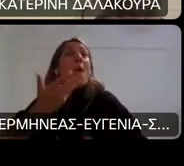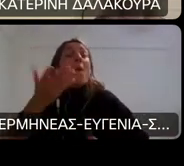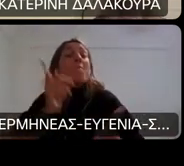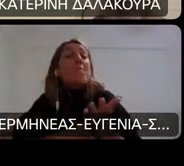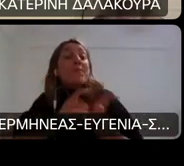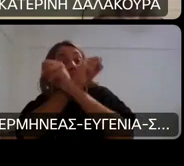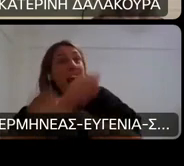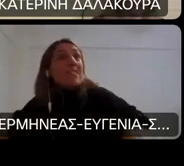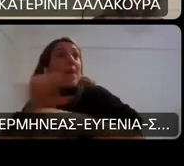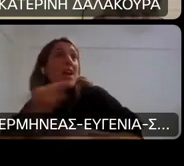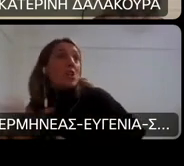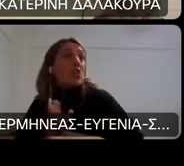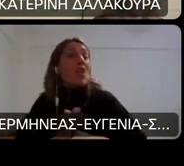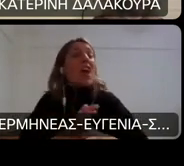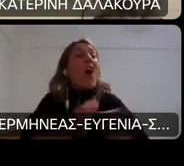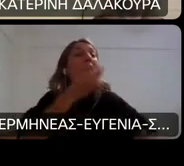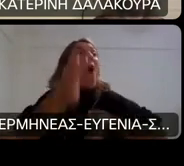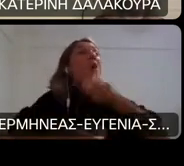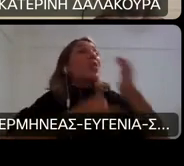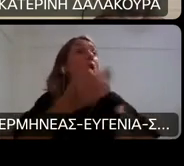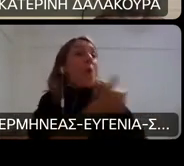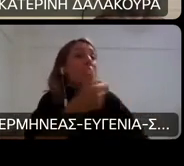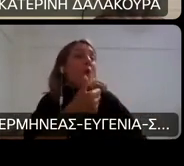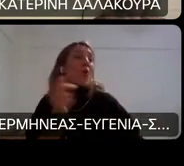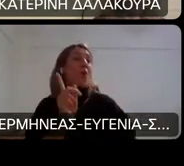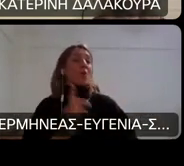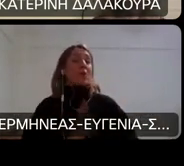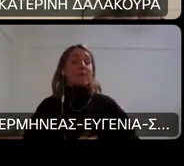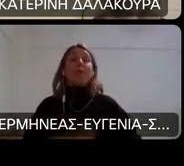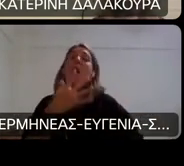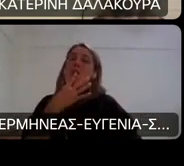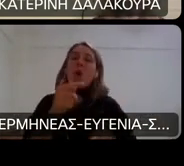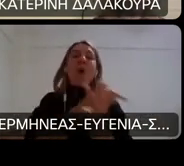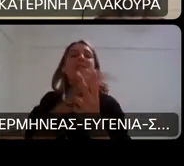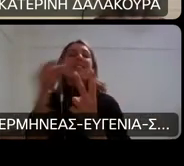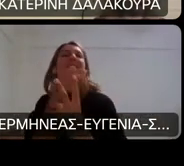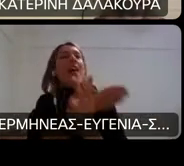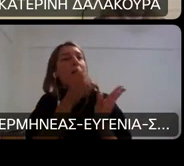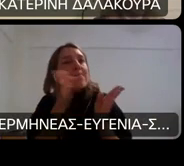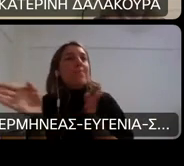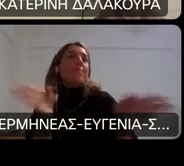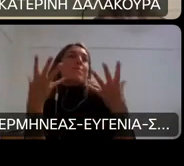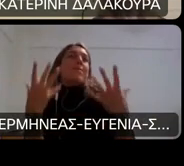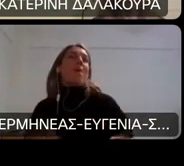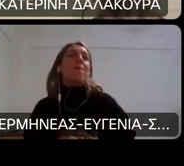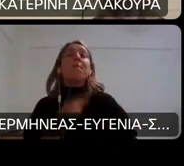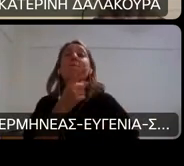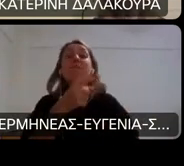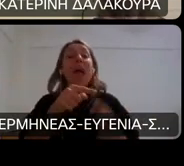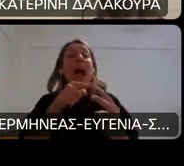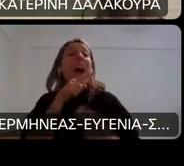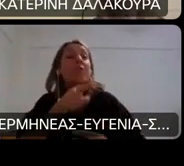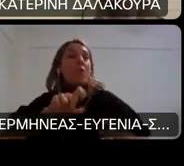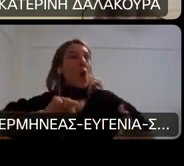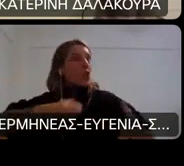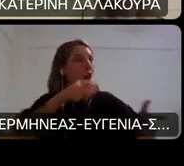οδηγούς. Επομένως, γι' αυτό είχαμε αυτές τις δύο εκδοχές. Έχοντας λοιπόν αυτό ως εργαλείο, οι στόχοι